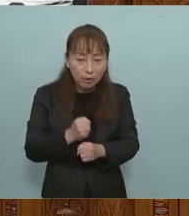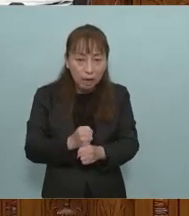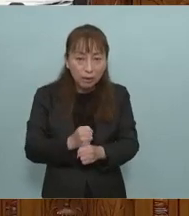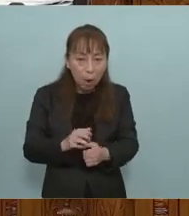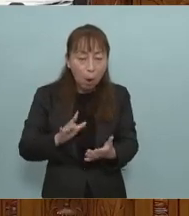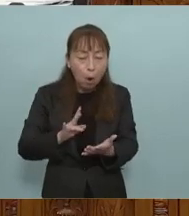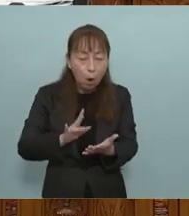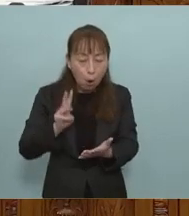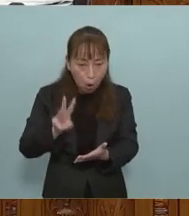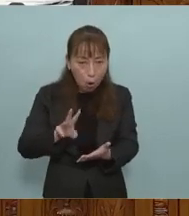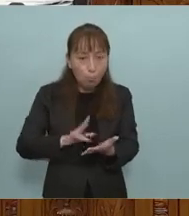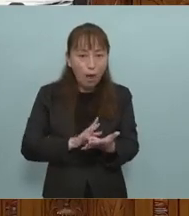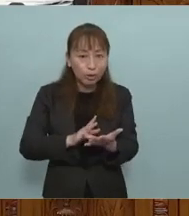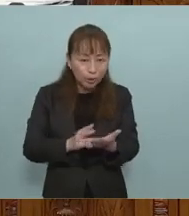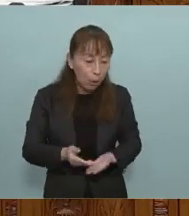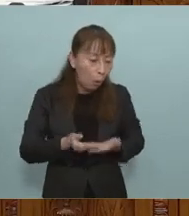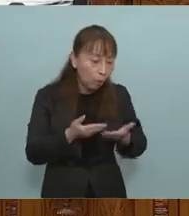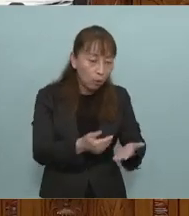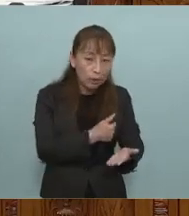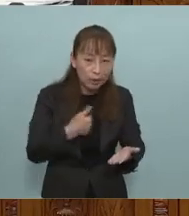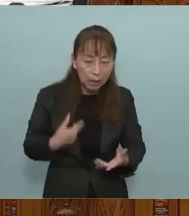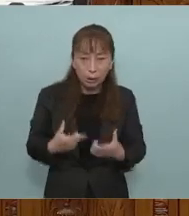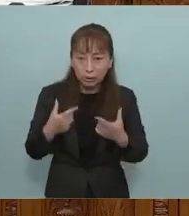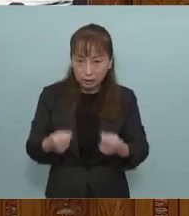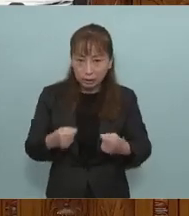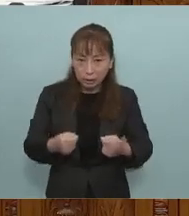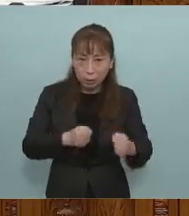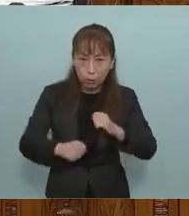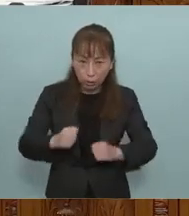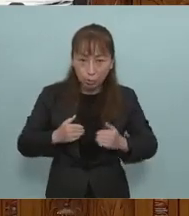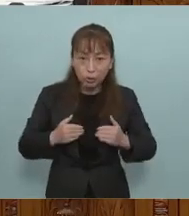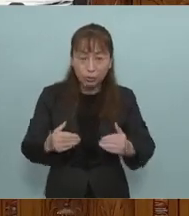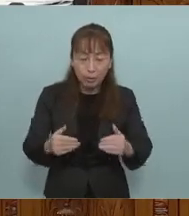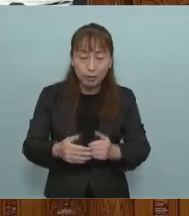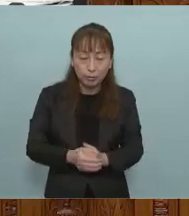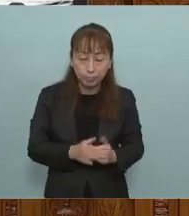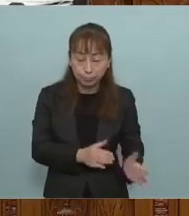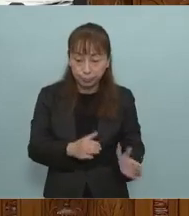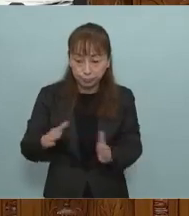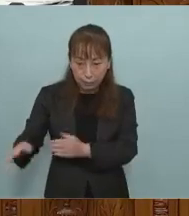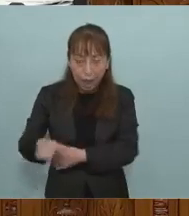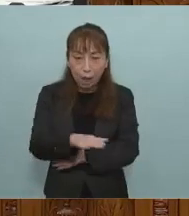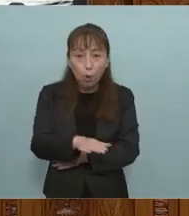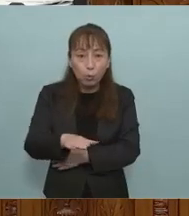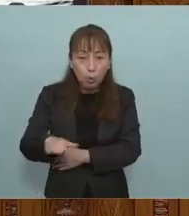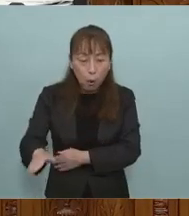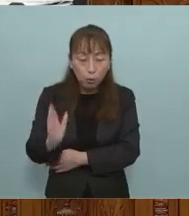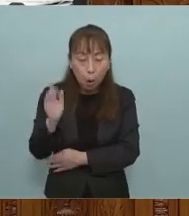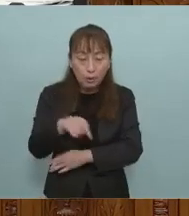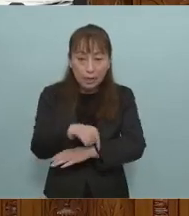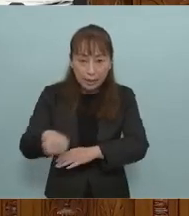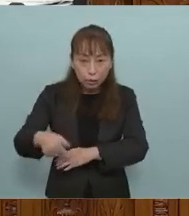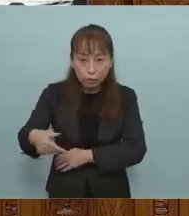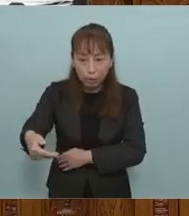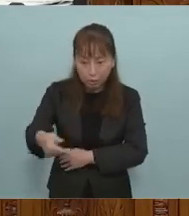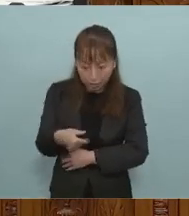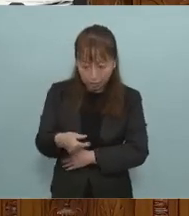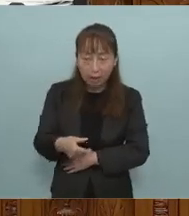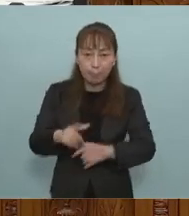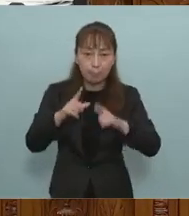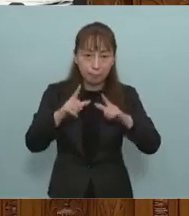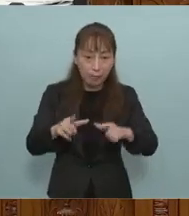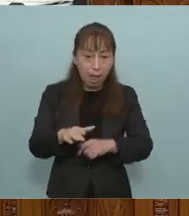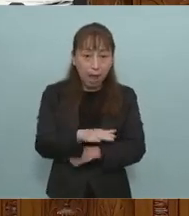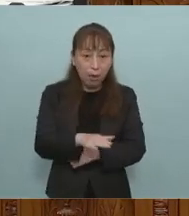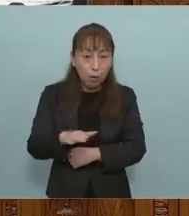るよう、引き続きしっかりと取り組んでまいります。子ども政策についてお尋ねがありました。子